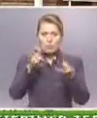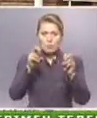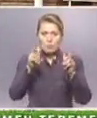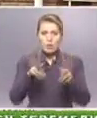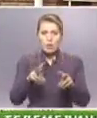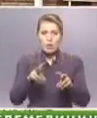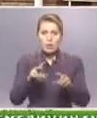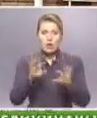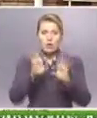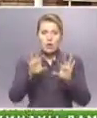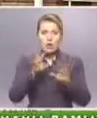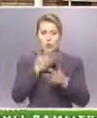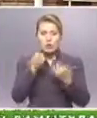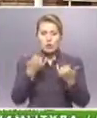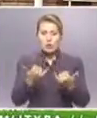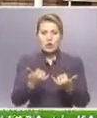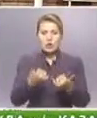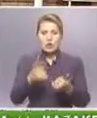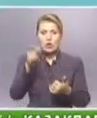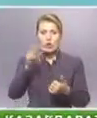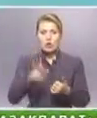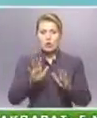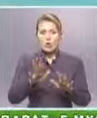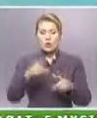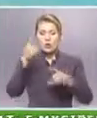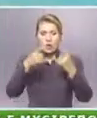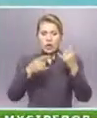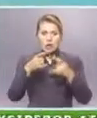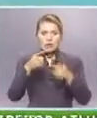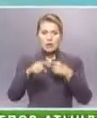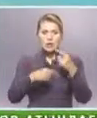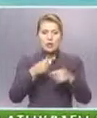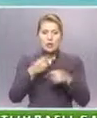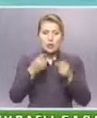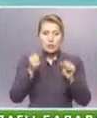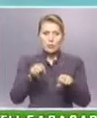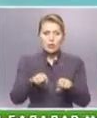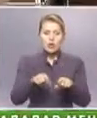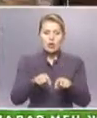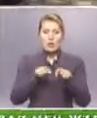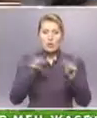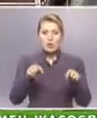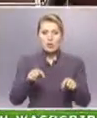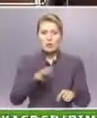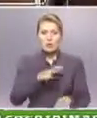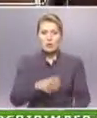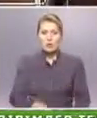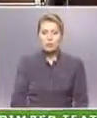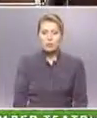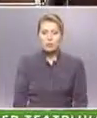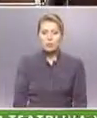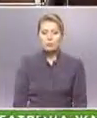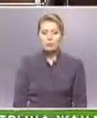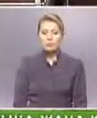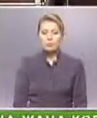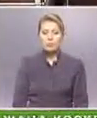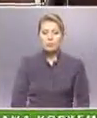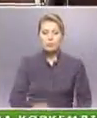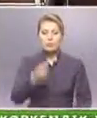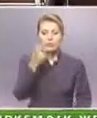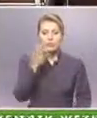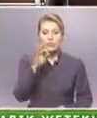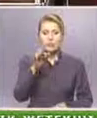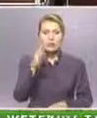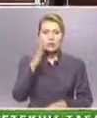арнайы құлағдар етпейді. Бүгінгі кейіпкер де тек телеарнаға хабарласу арқылы үмітін оятты. Ходила в зоны